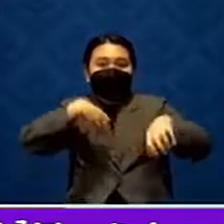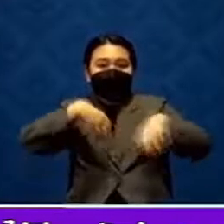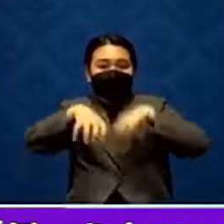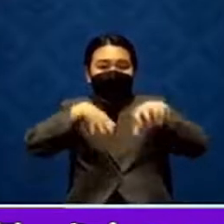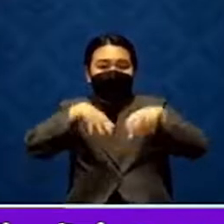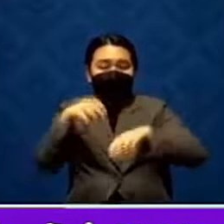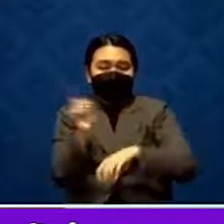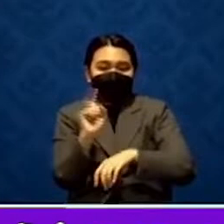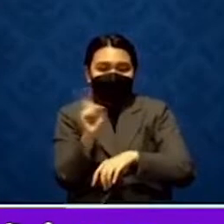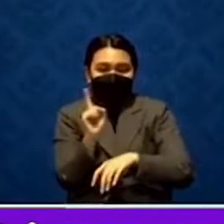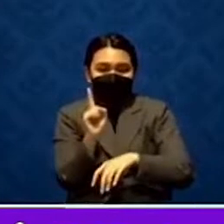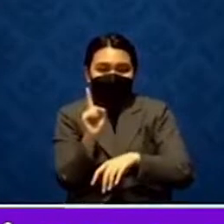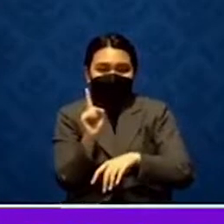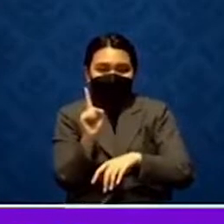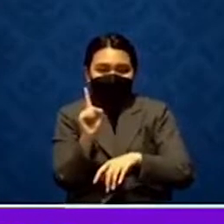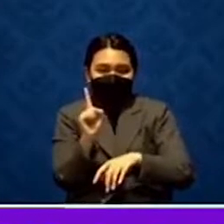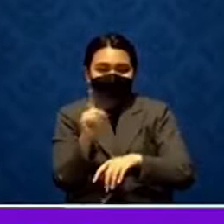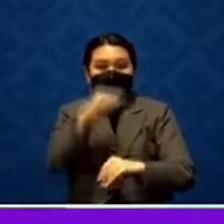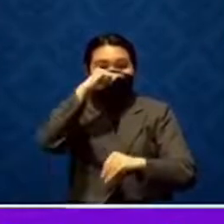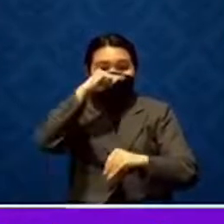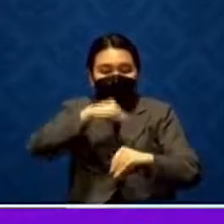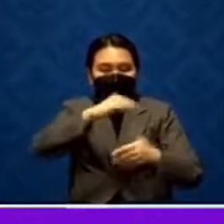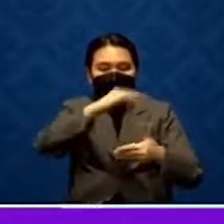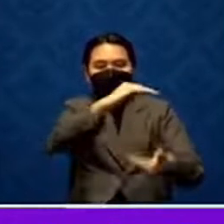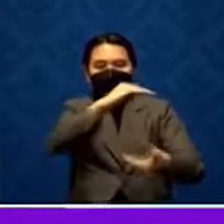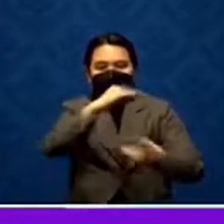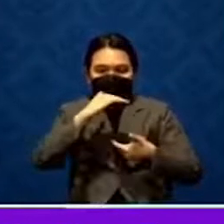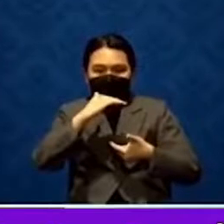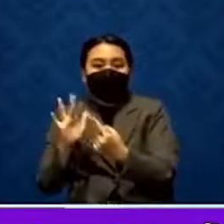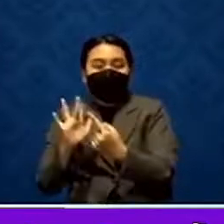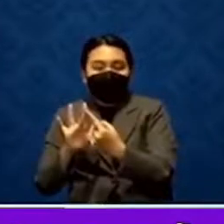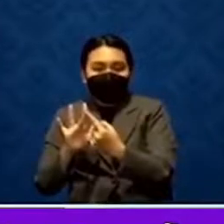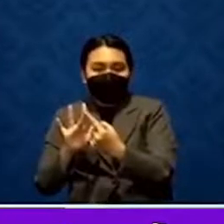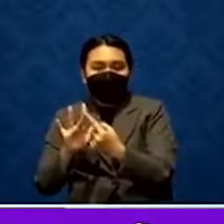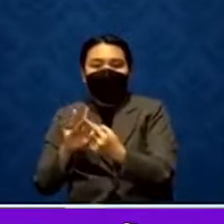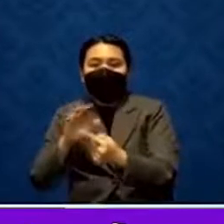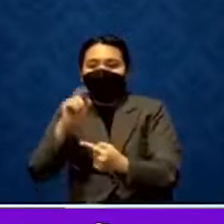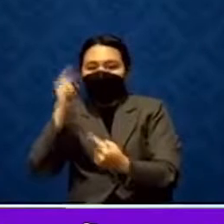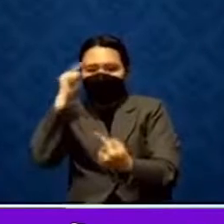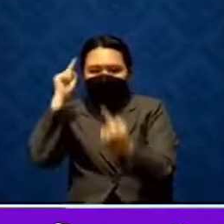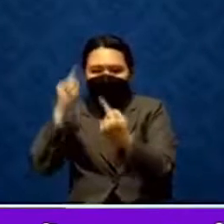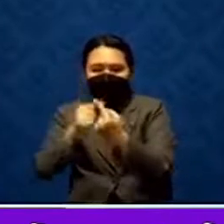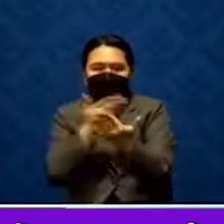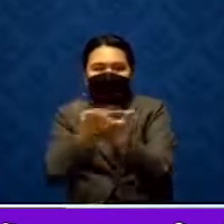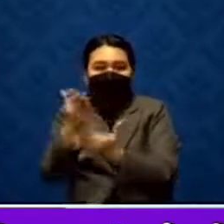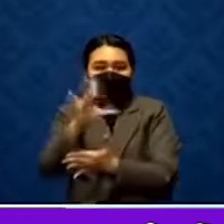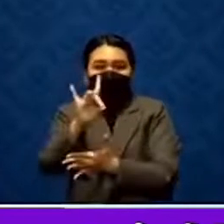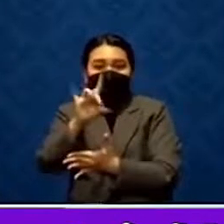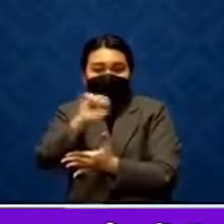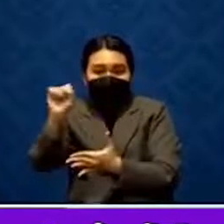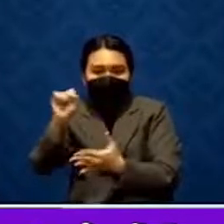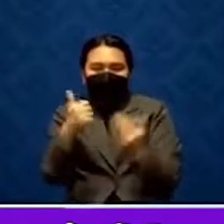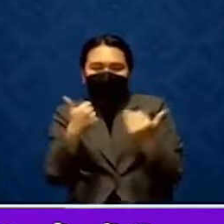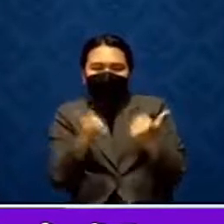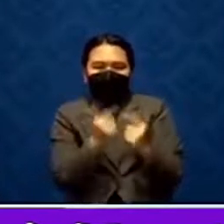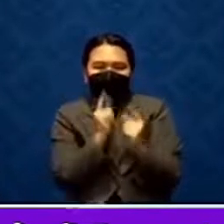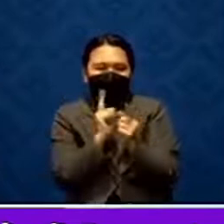หว่างผู้นำเข้าไทยกับผู้ส่งออกปุ๋ยซาอุวันนี้สำเร็จแล้วครับการเจรจา